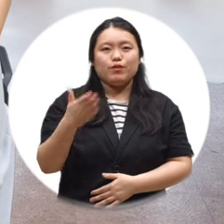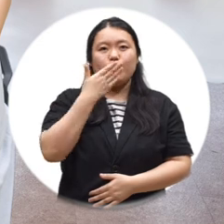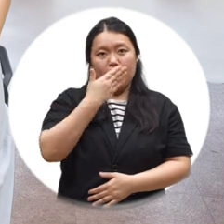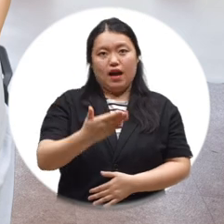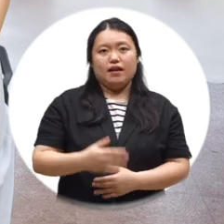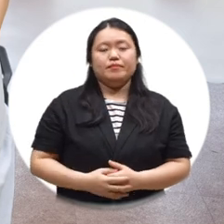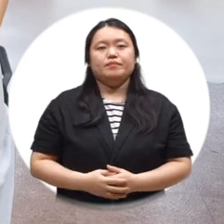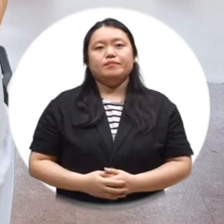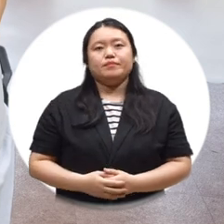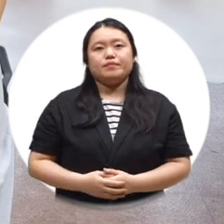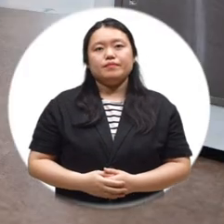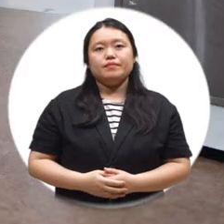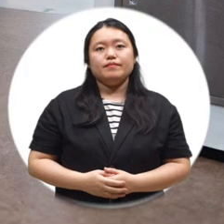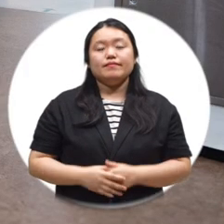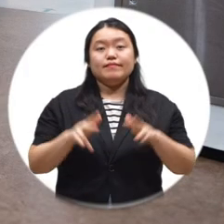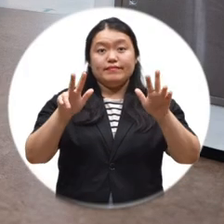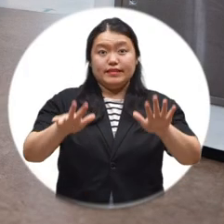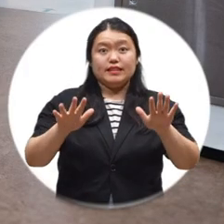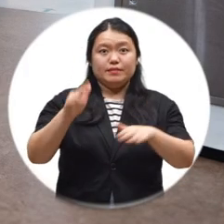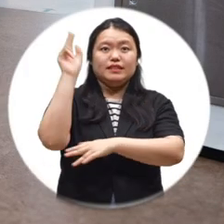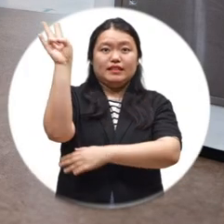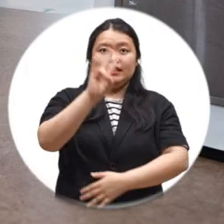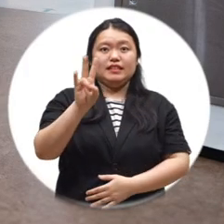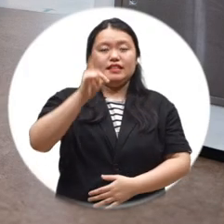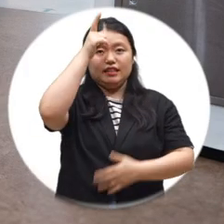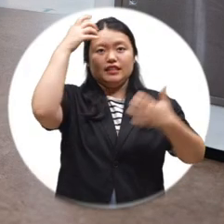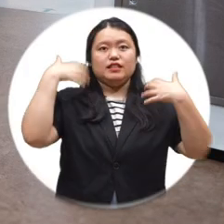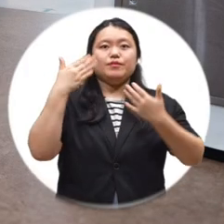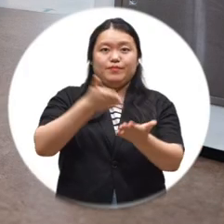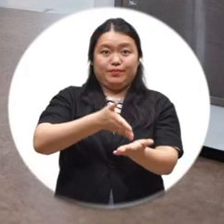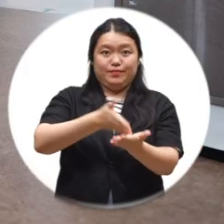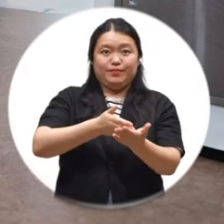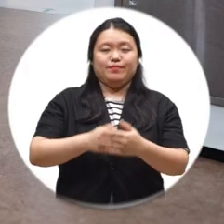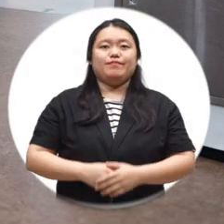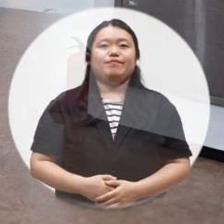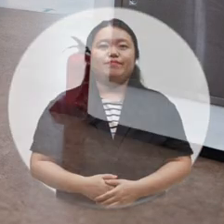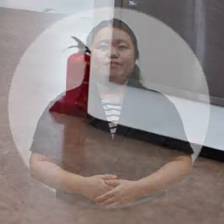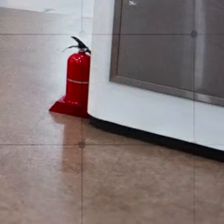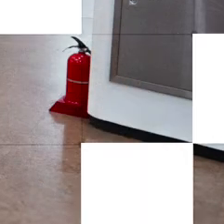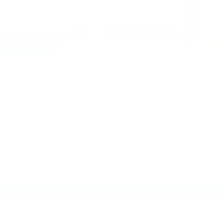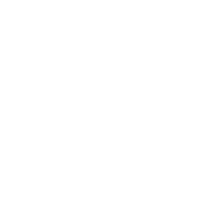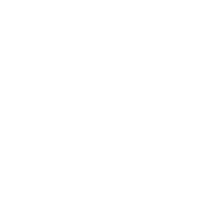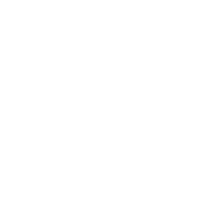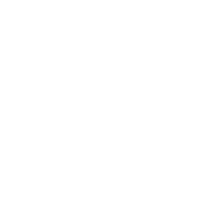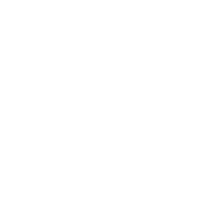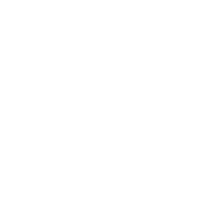시민들의 많은 관심 바랍니다. 지금까지 시흥시청 소식의 김도희였습니다.